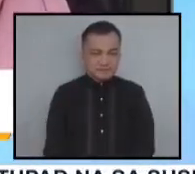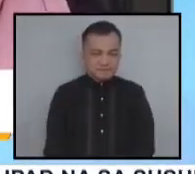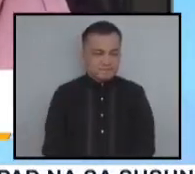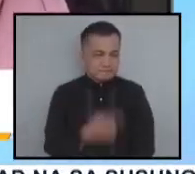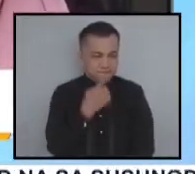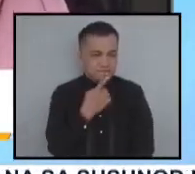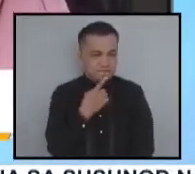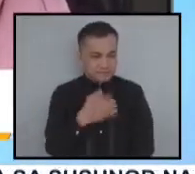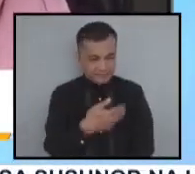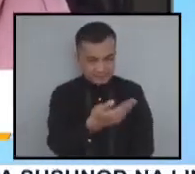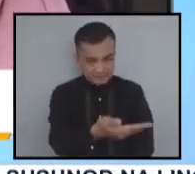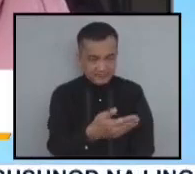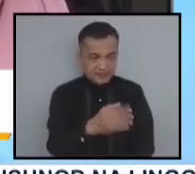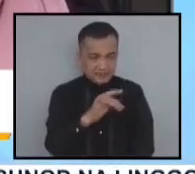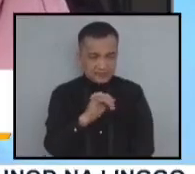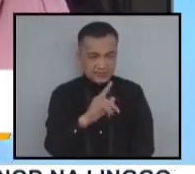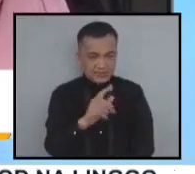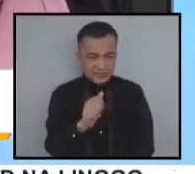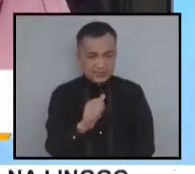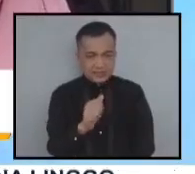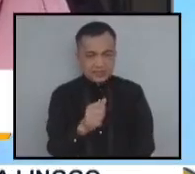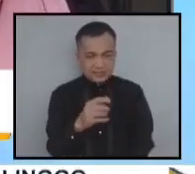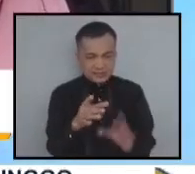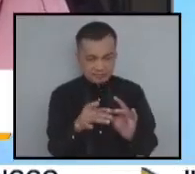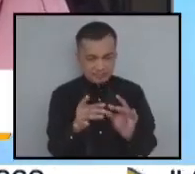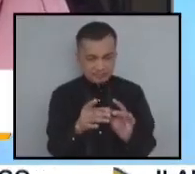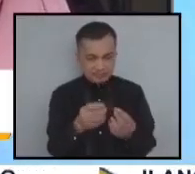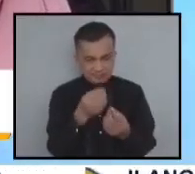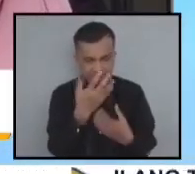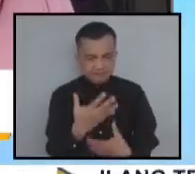yung mga kasamahan niyo pong women na weavers po dyan.